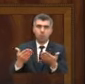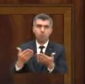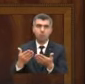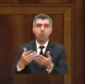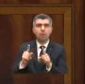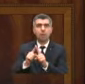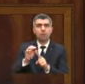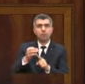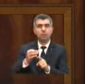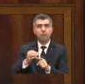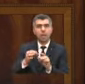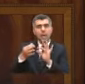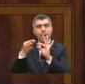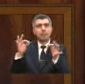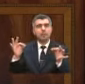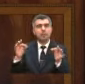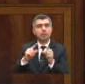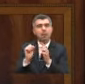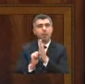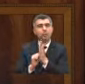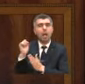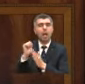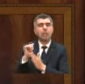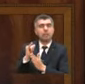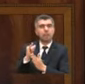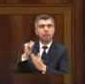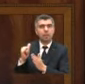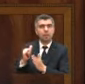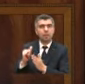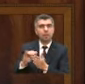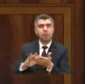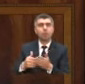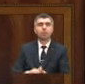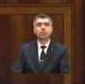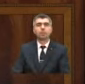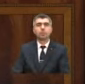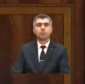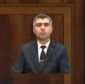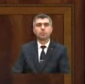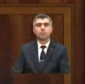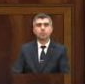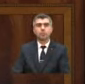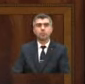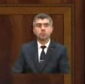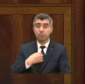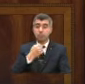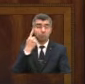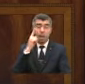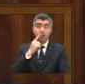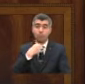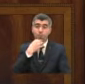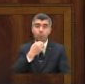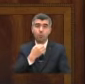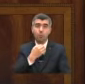كله قصص نجاح من البداية إلى اليوم، قصة نجاح تبعني قصة نجاح ما عرفتش غادي نقول لكم